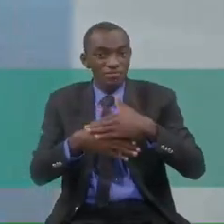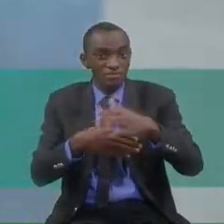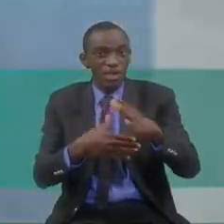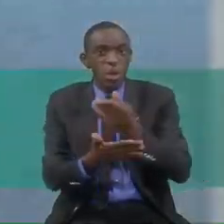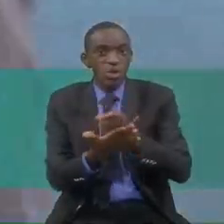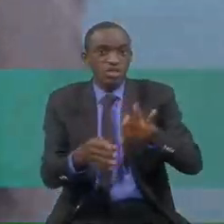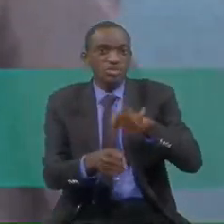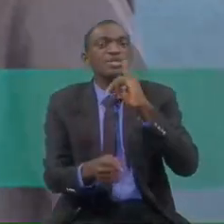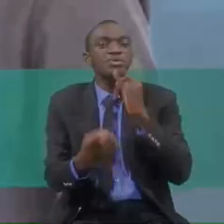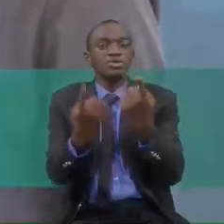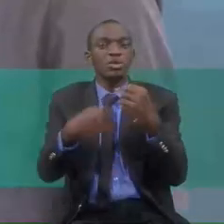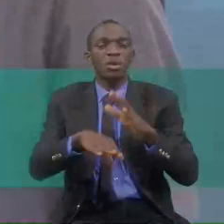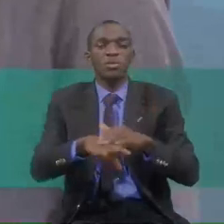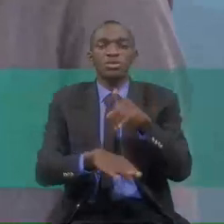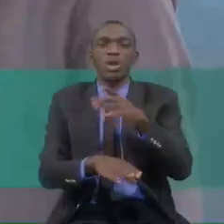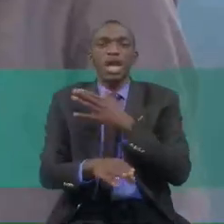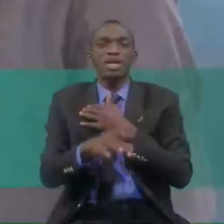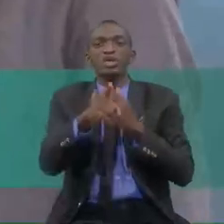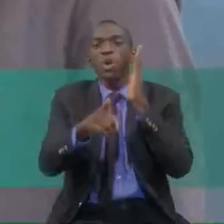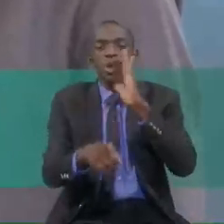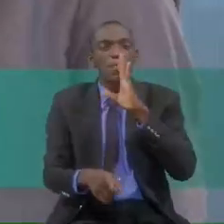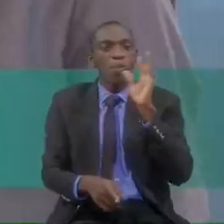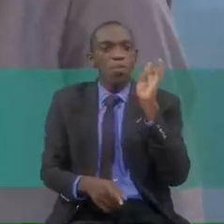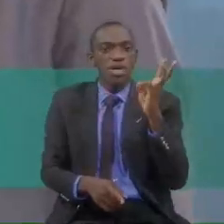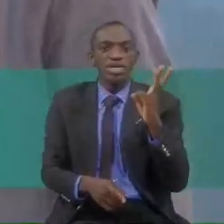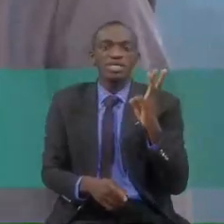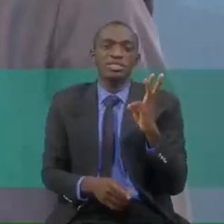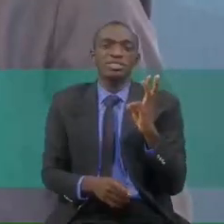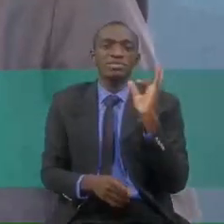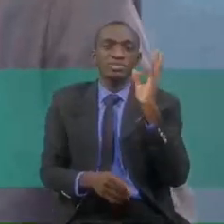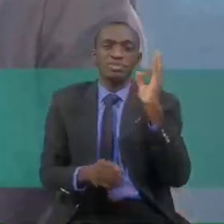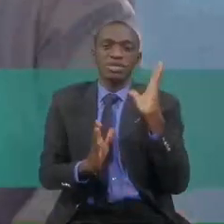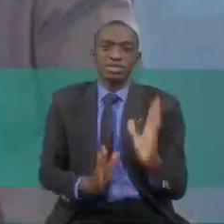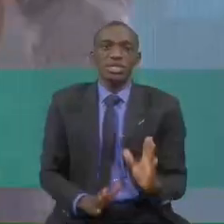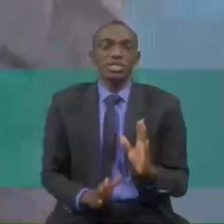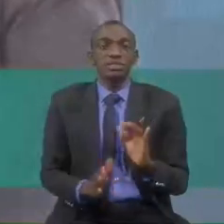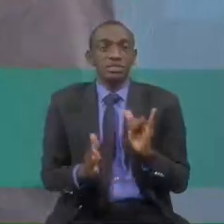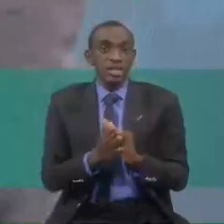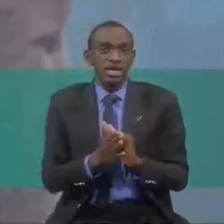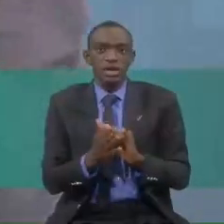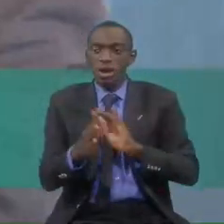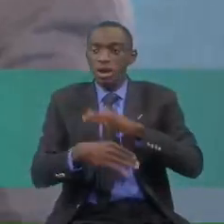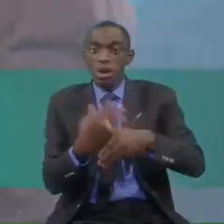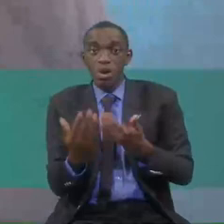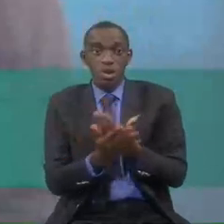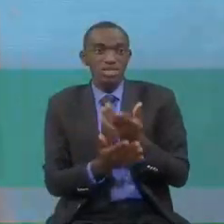témoins. Le témoin du Seigneur, toutes ces choses. La